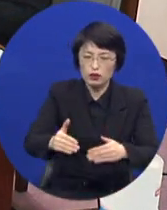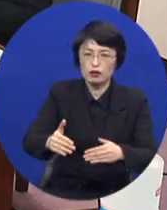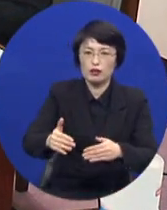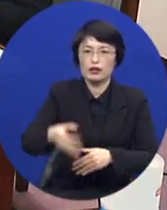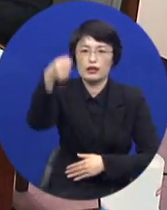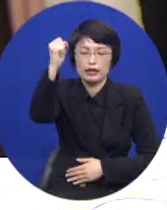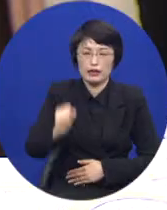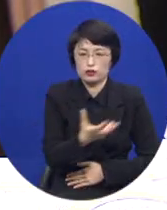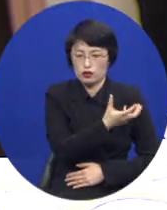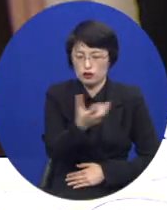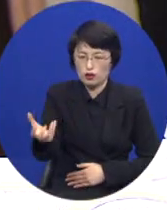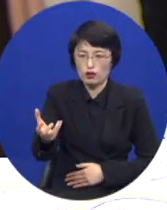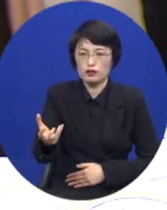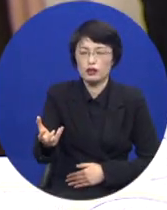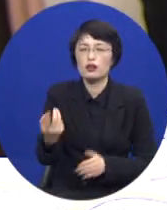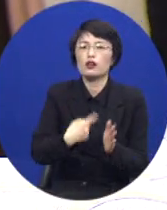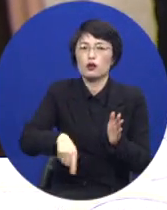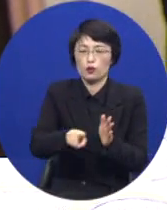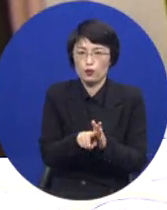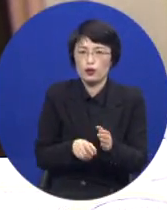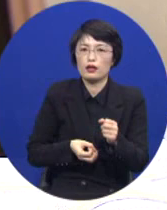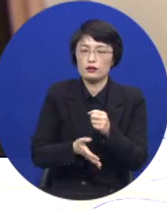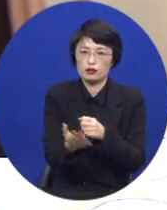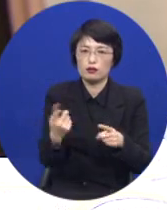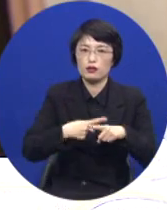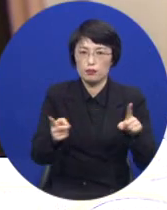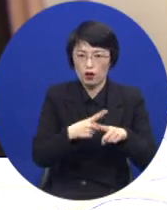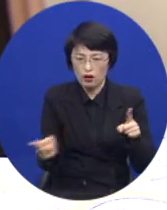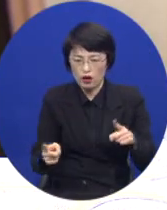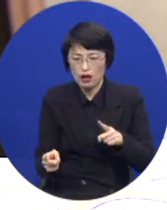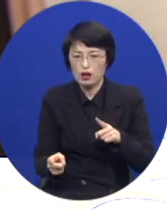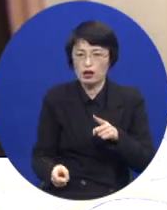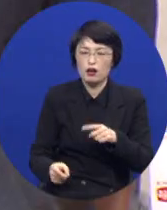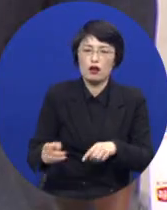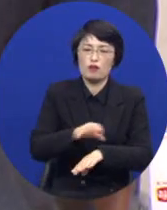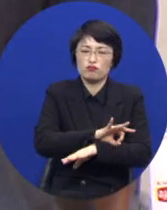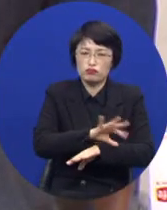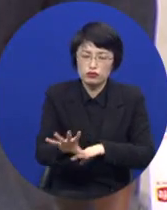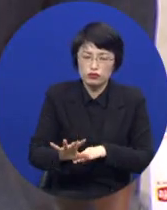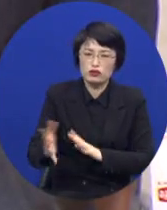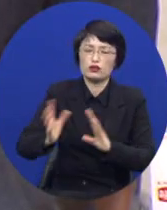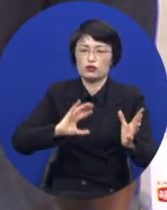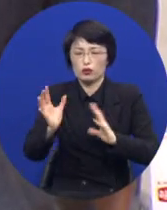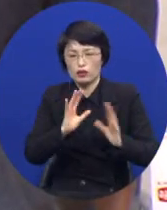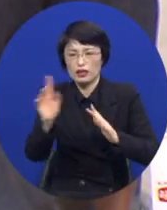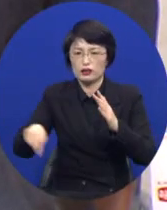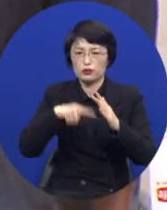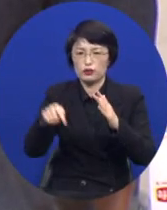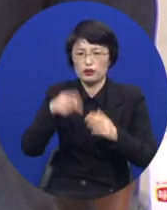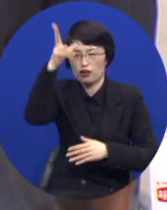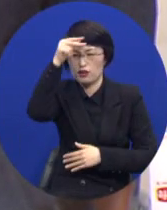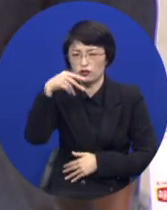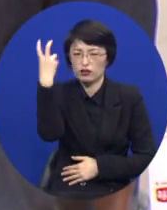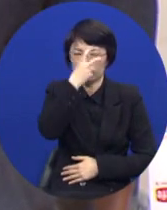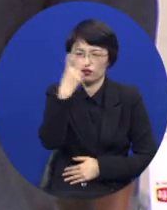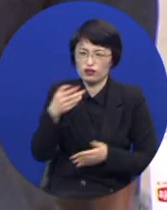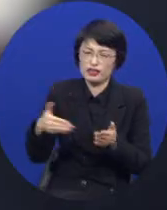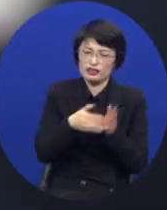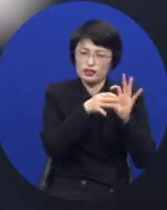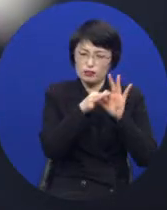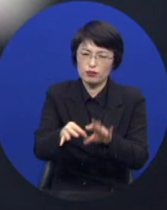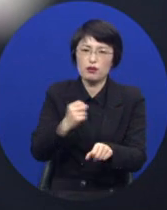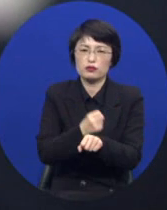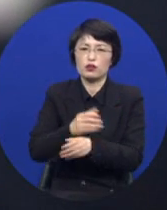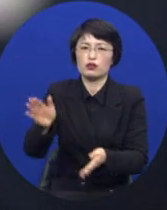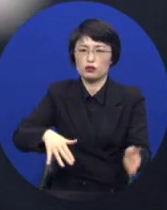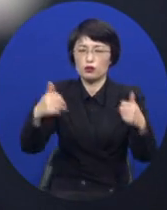이전을 위한 영향평가 불공정 부실 논란 속에 경찰의 수사 까지 이어지면서 도 2에는 이전 어가를 위한 의견 제시